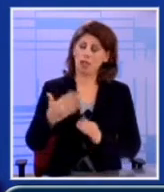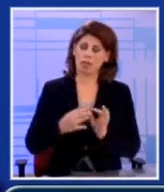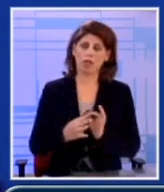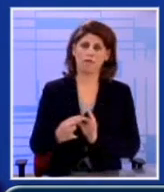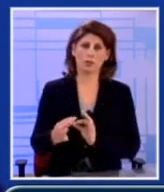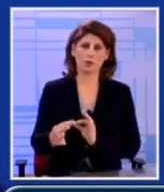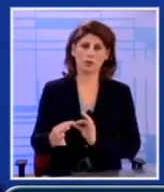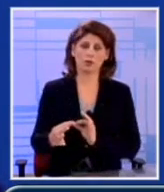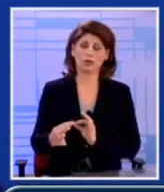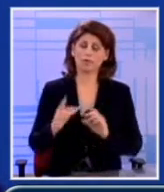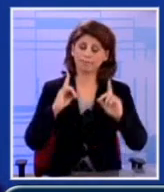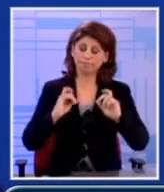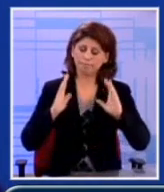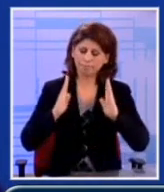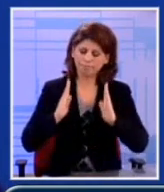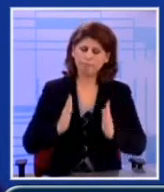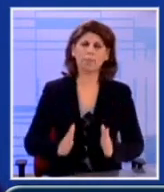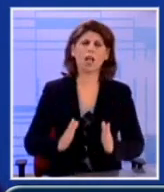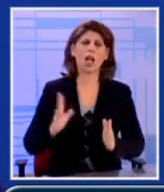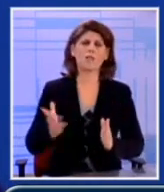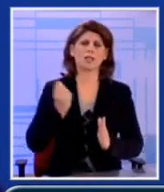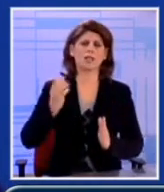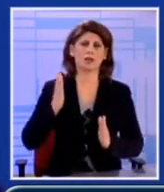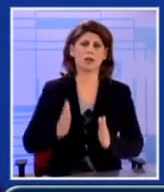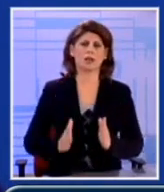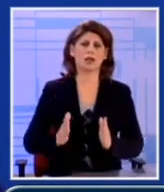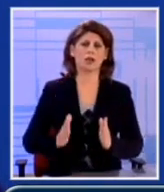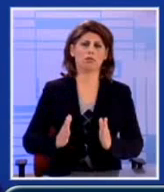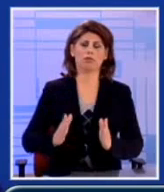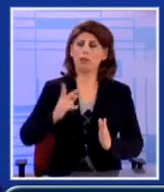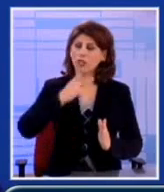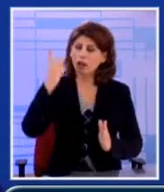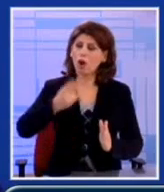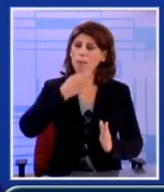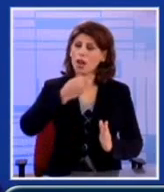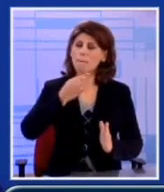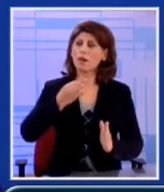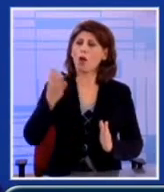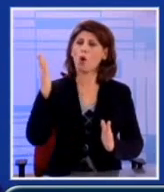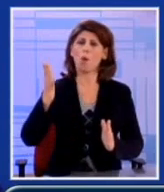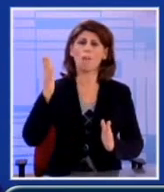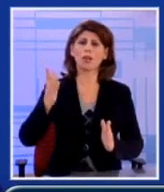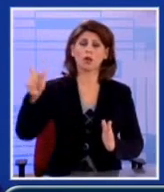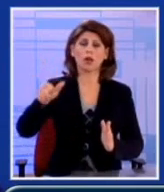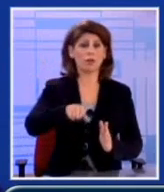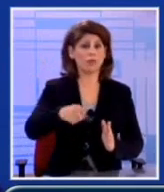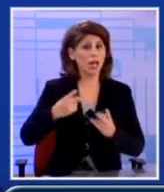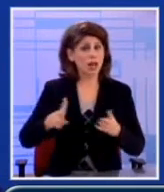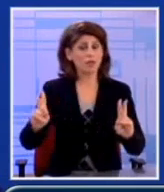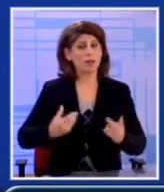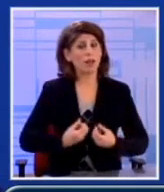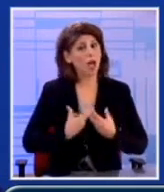εφαρμόζεται απαρέγκλιτα, ακόμη και αν αυτό σημαίνει ότι αυτή η ελευθερία έκφρασης